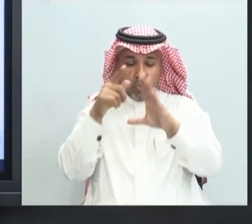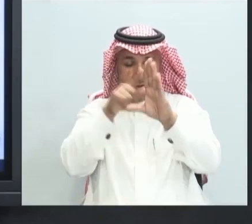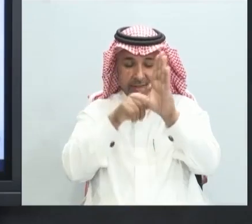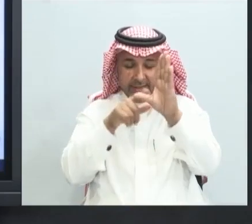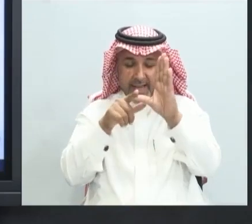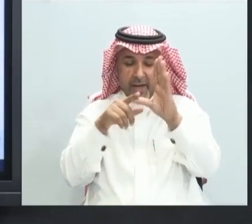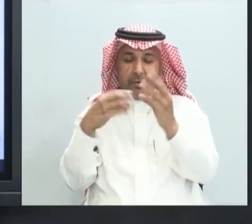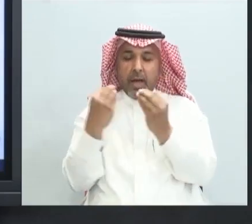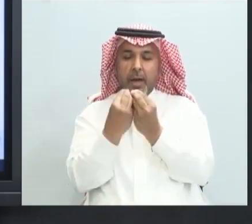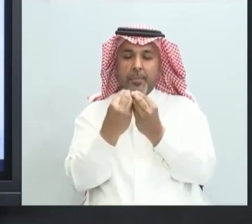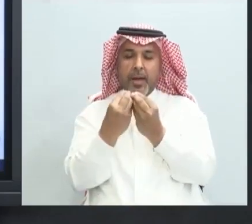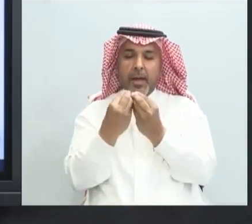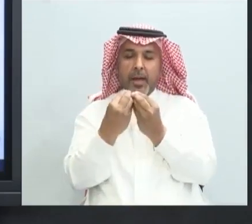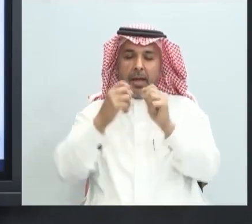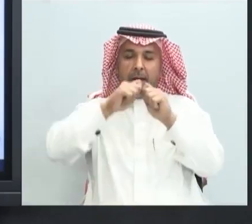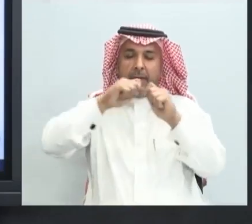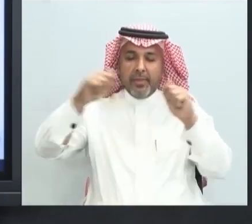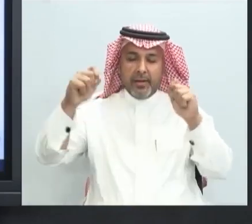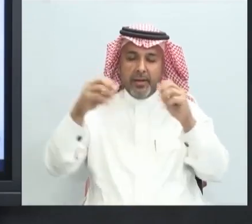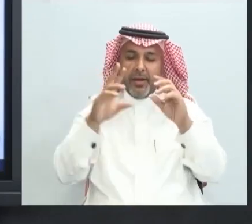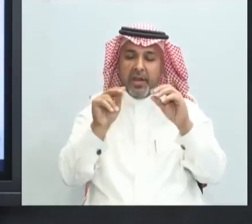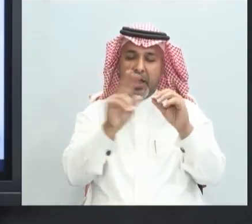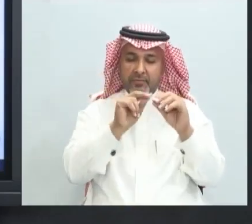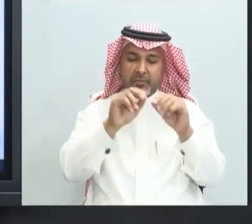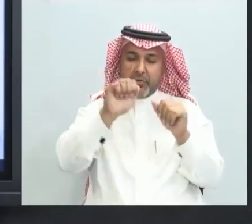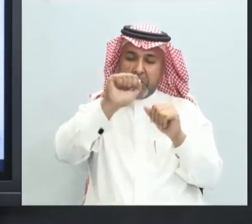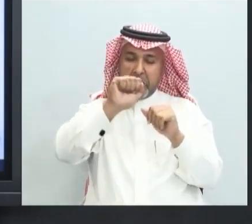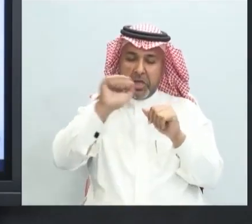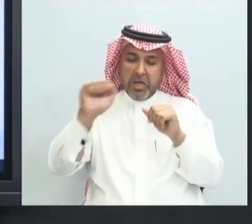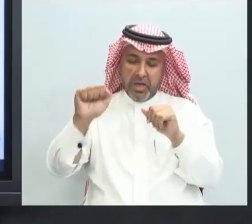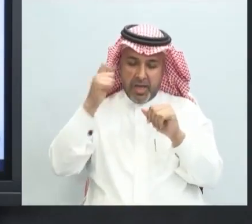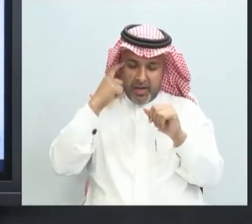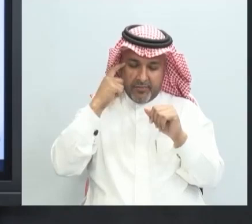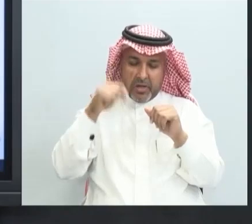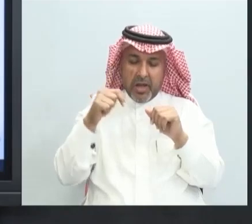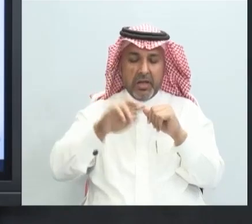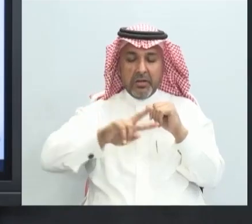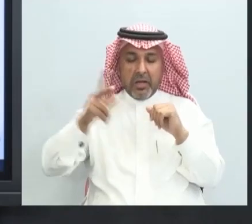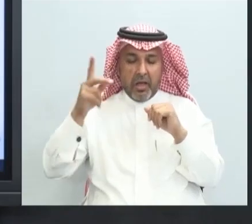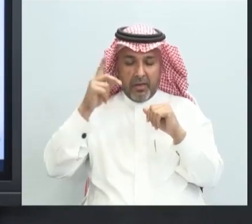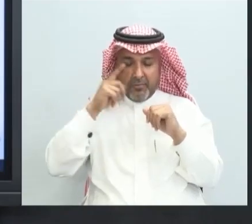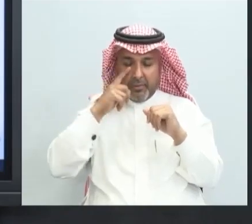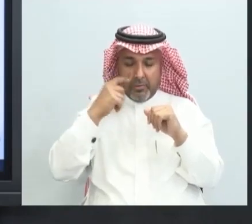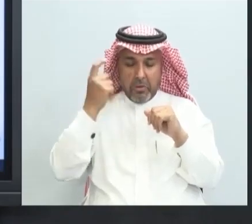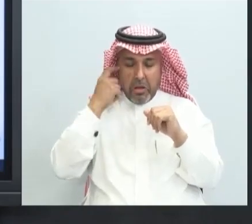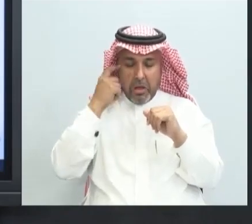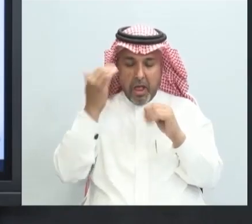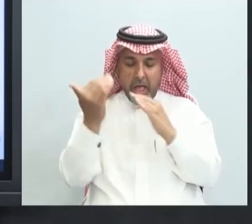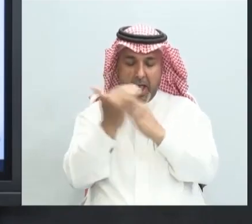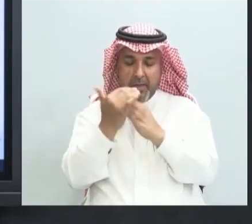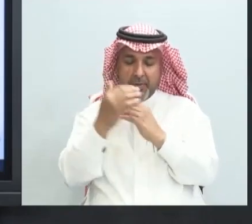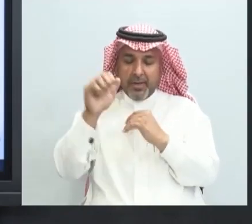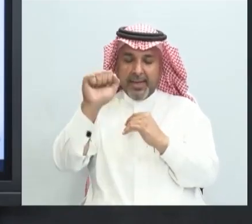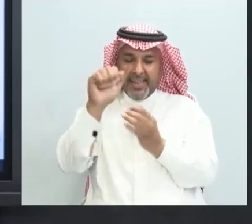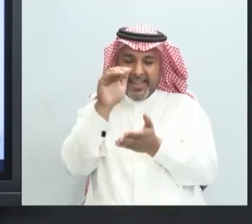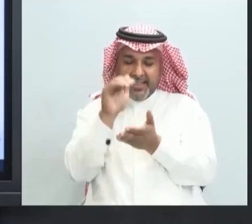على بي يساوي ساين سي على سي ما عندي شيء اقدر اطبقه فانا مضطر اولا اني لازم اعرف كم طول الضلع بي علشان بعدين ممكن